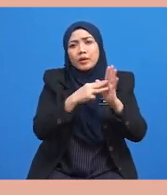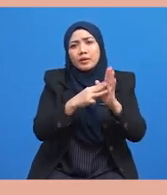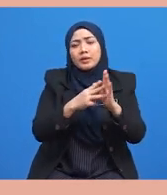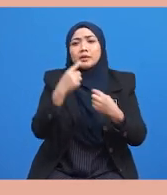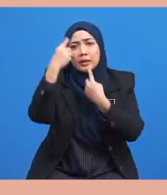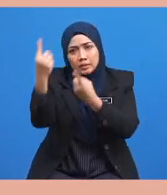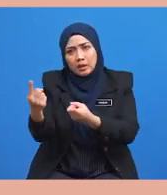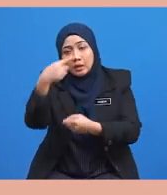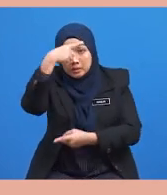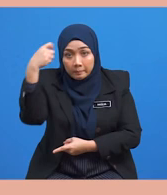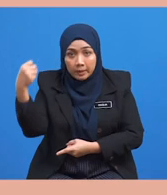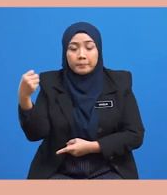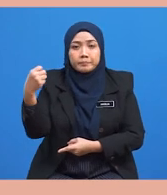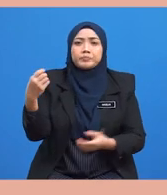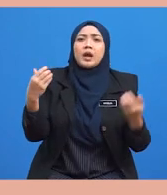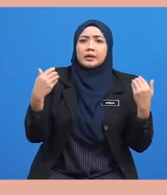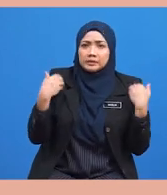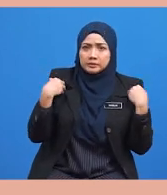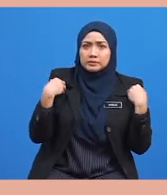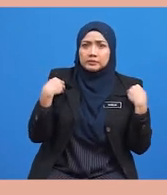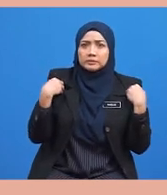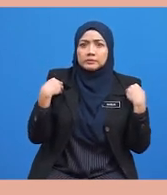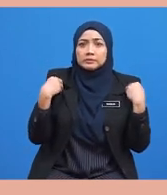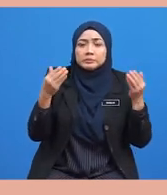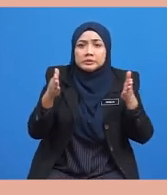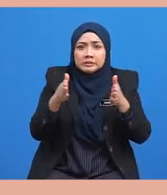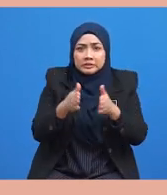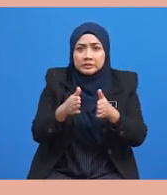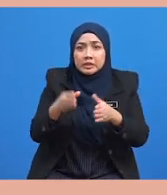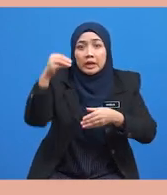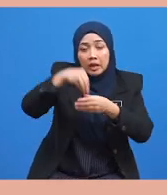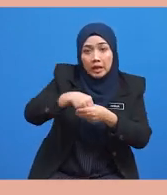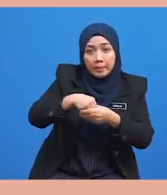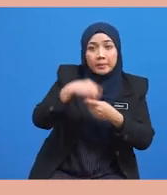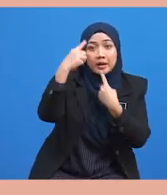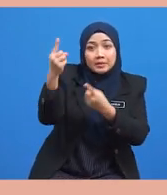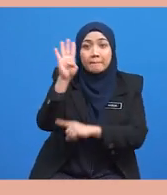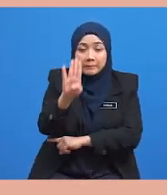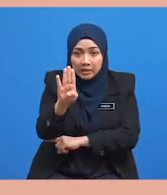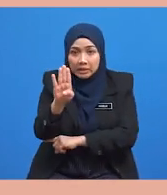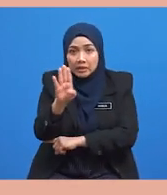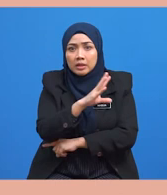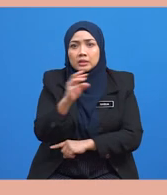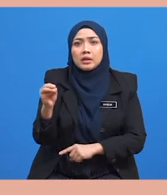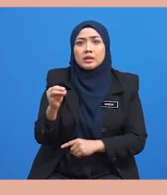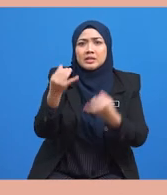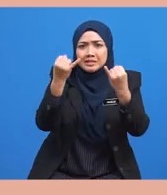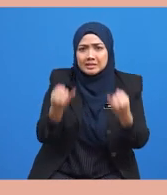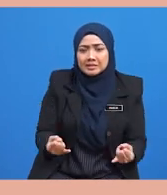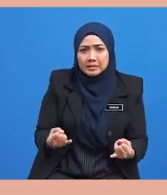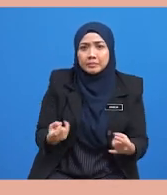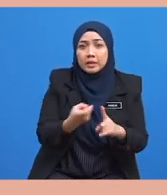data tersebut kerana wujud pencilan dalam data B. manakala jisim pemain pasukan